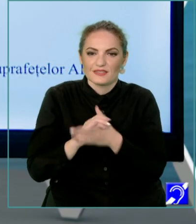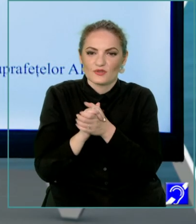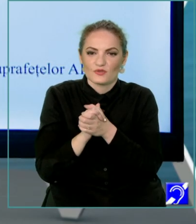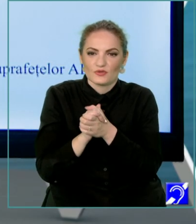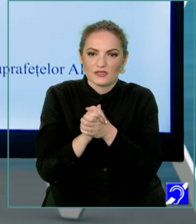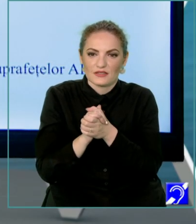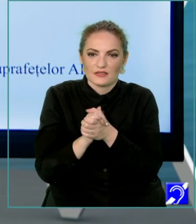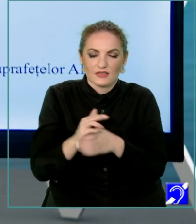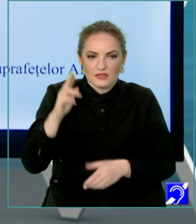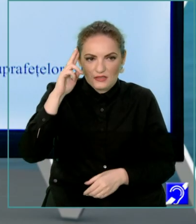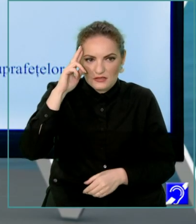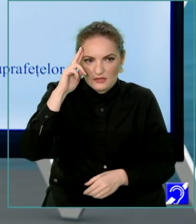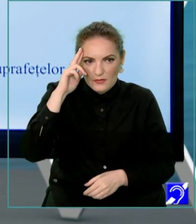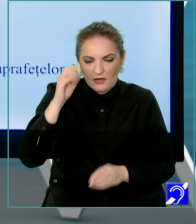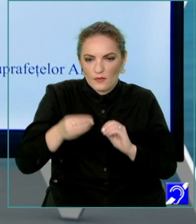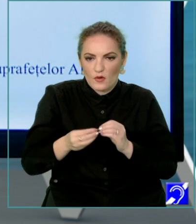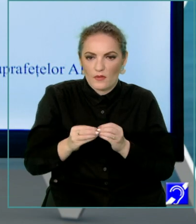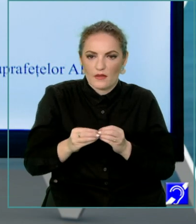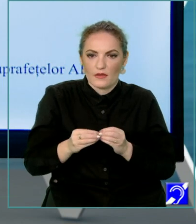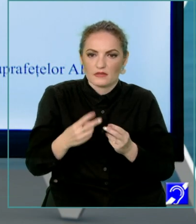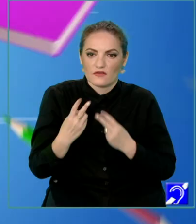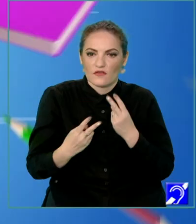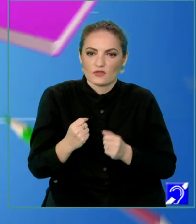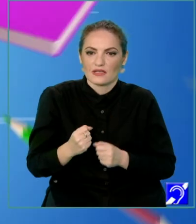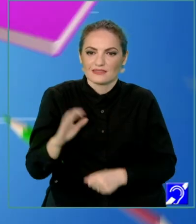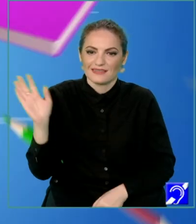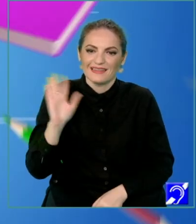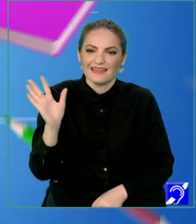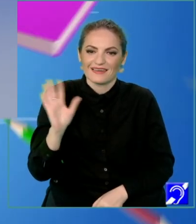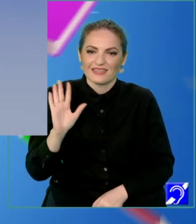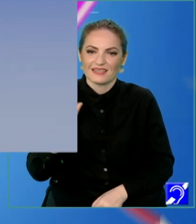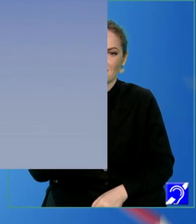aplicațiile prezentate vă au fost utile La revedere